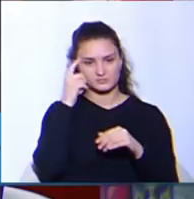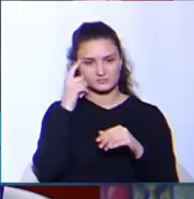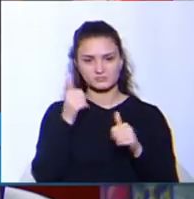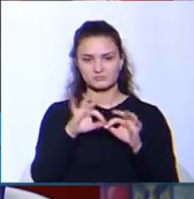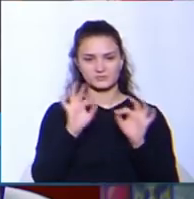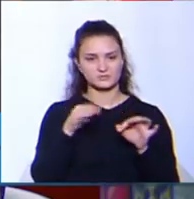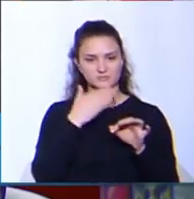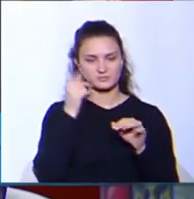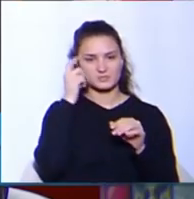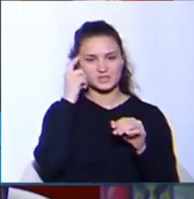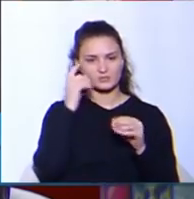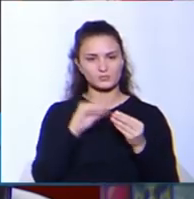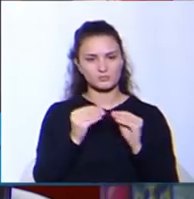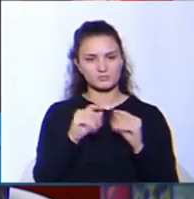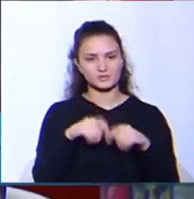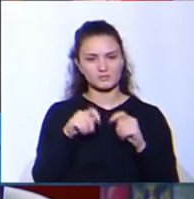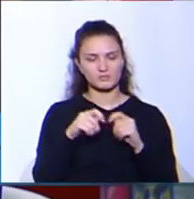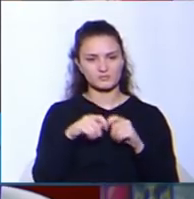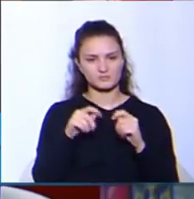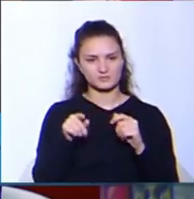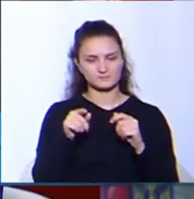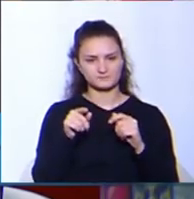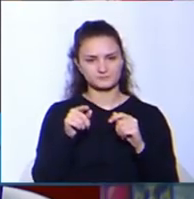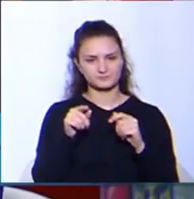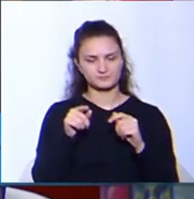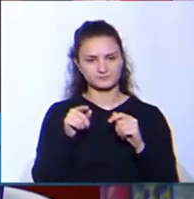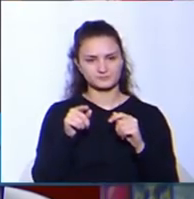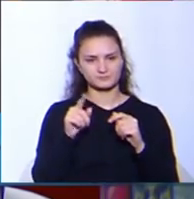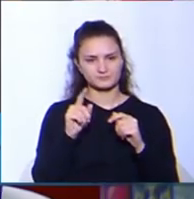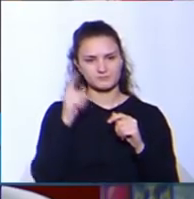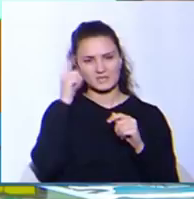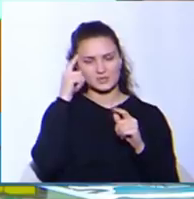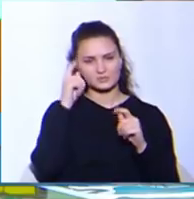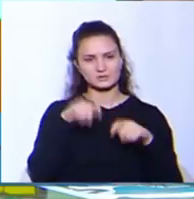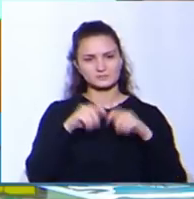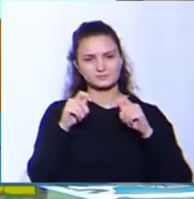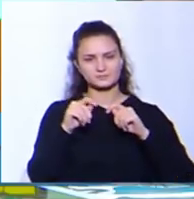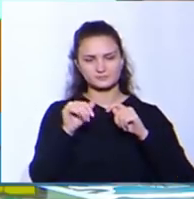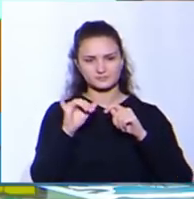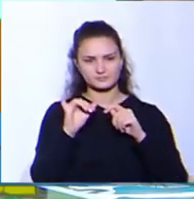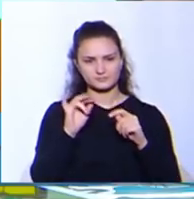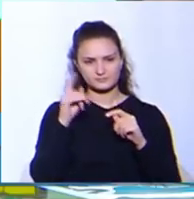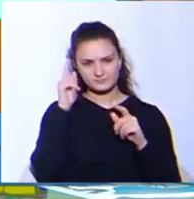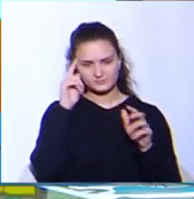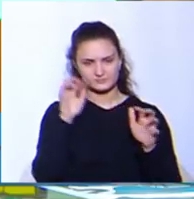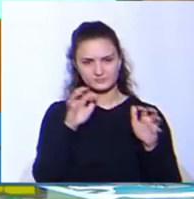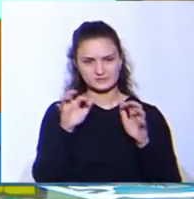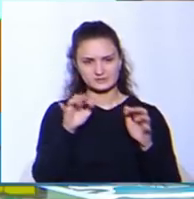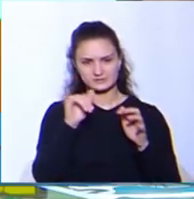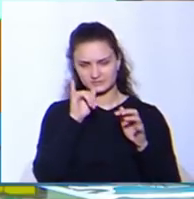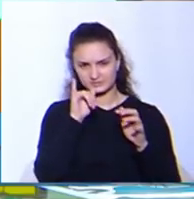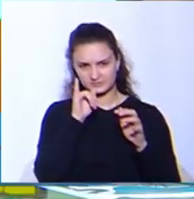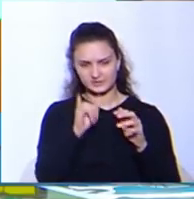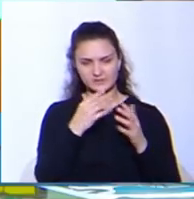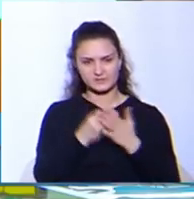როდესაც მენტალური სტატუსის დარღვევის გარეშე ეწერება რეანიმაციულ განყოფილებას. რა ის მენტალური სტატუსი? ანუ ტვინი ვერ ართმევს